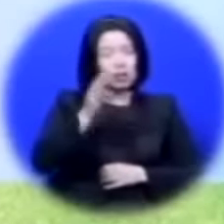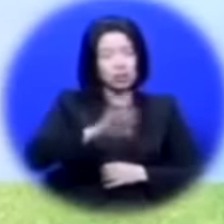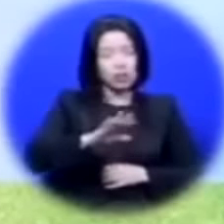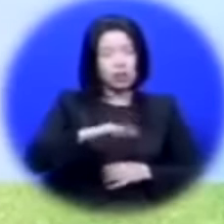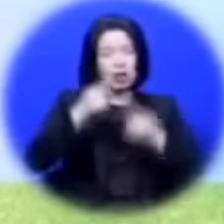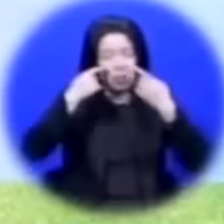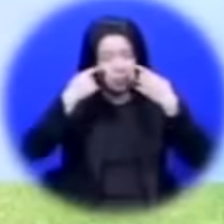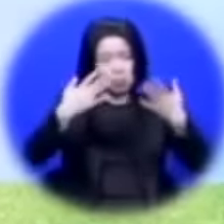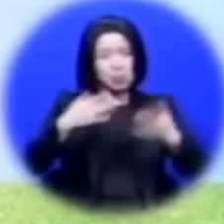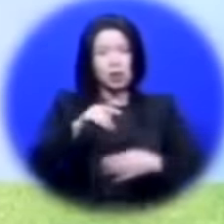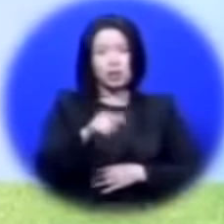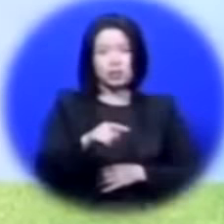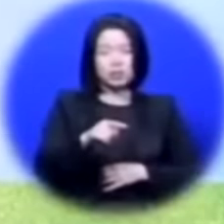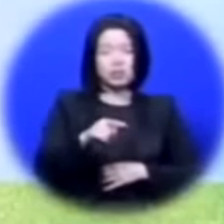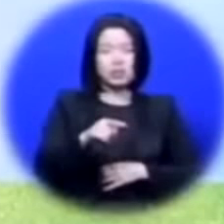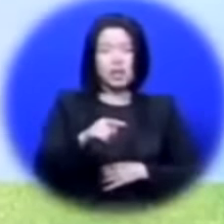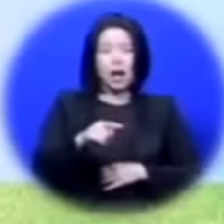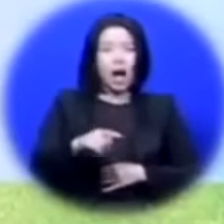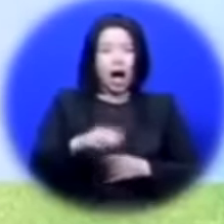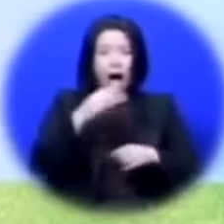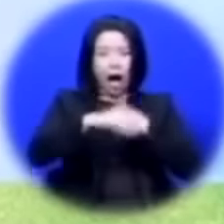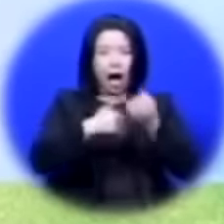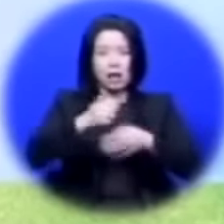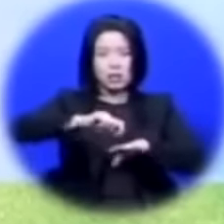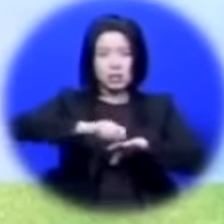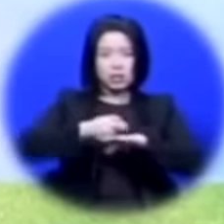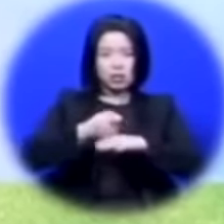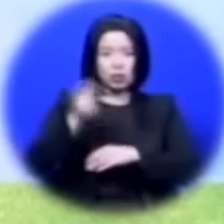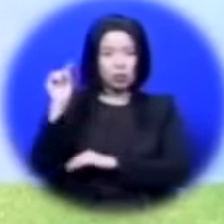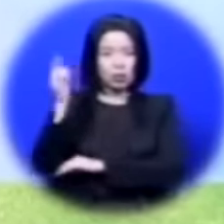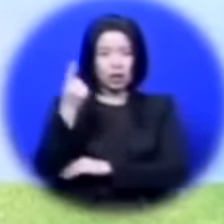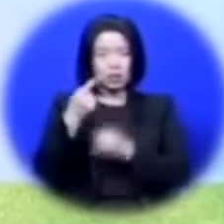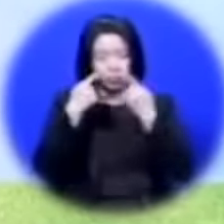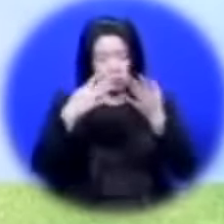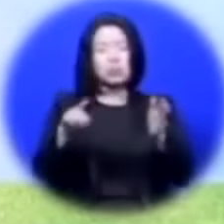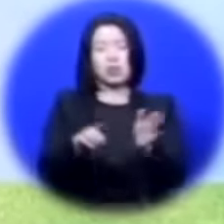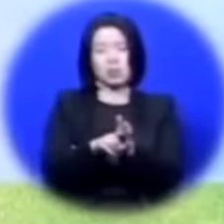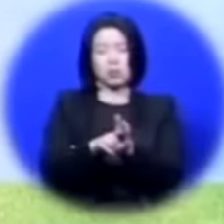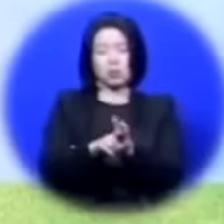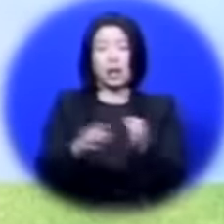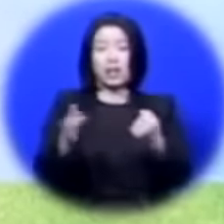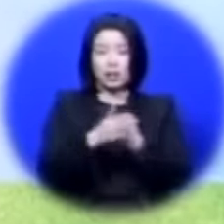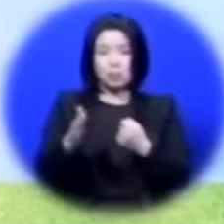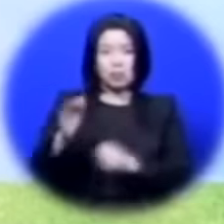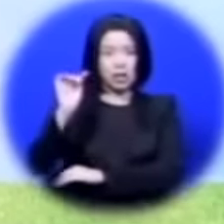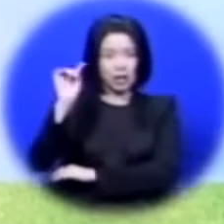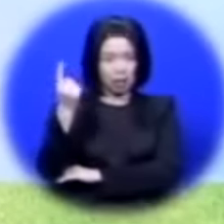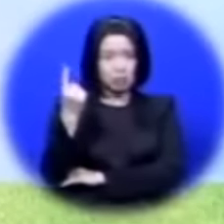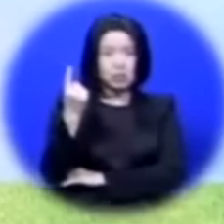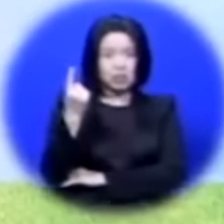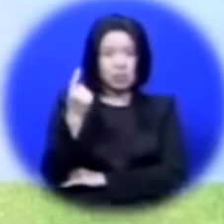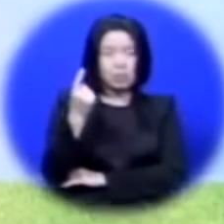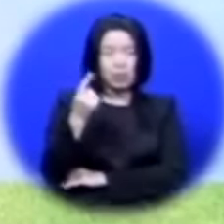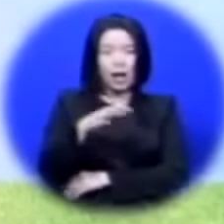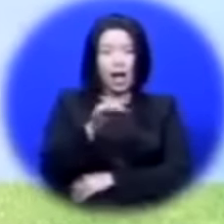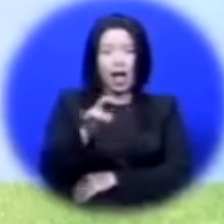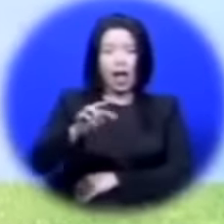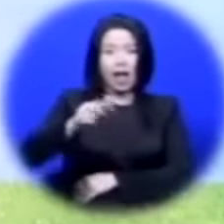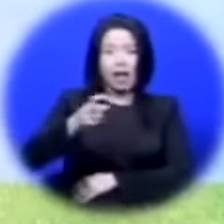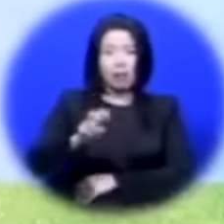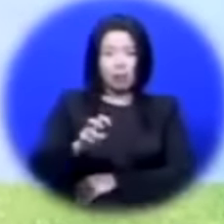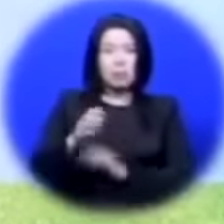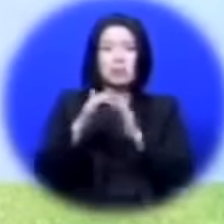하나님의 징계라고 분명히 다이 믿어진 거예요 그렇기 때문에 다윗은 뭐 에돔 사람